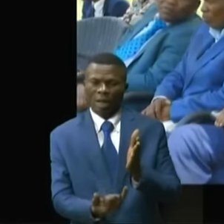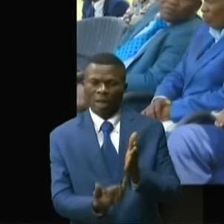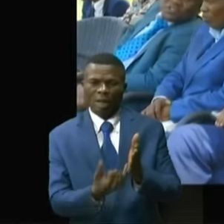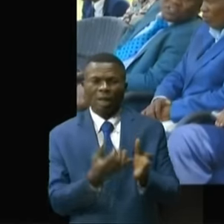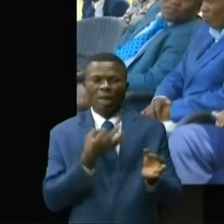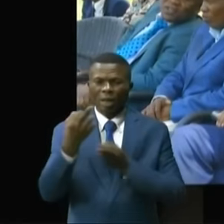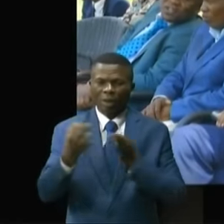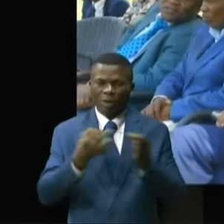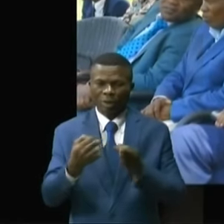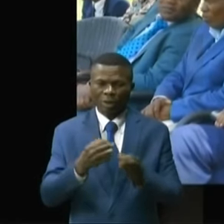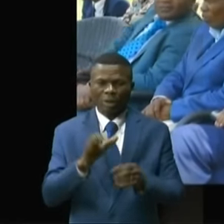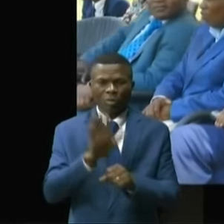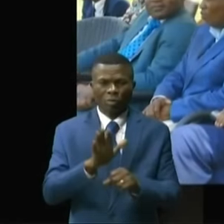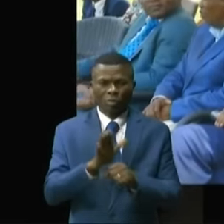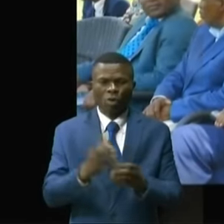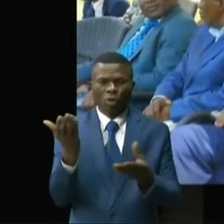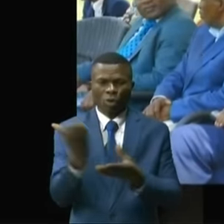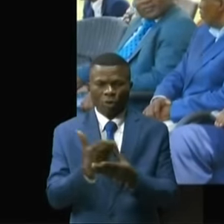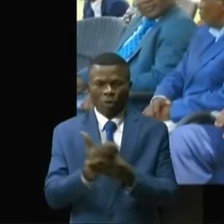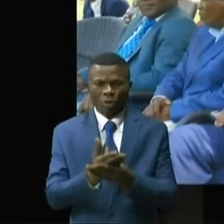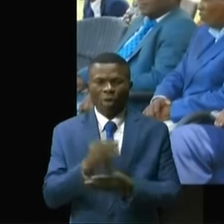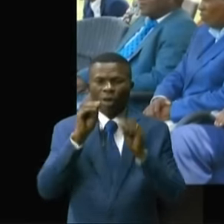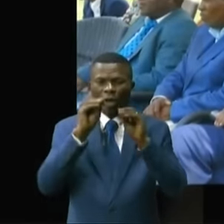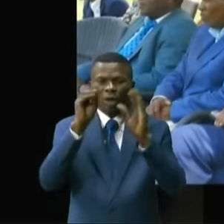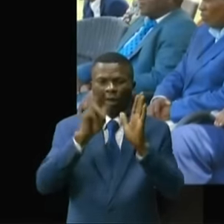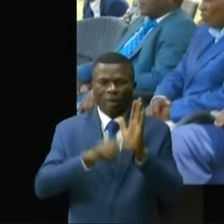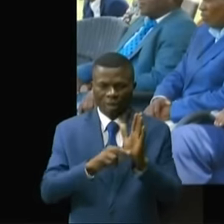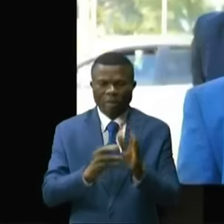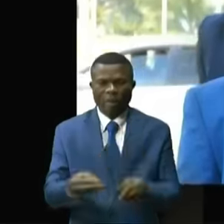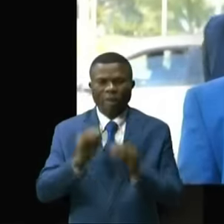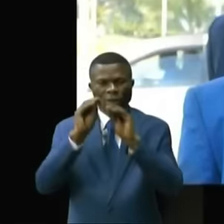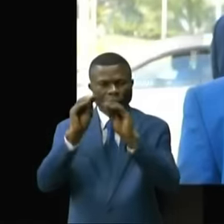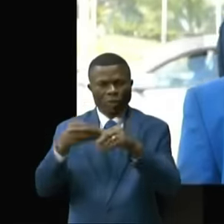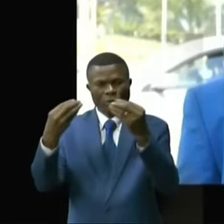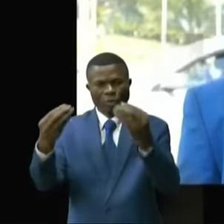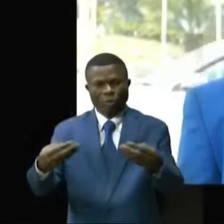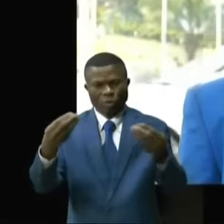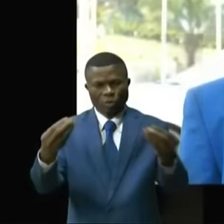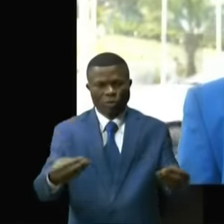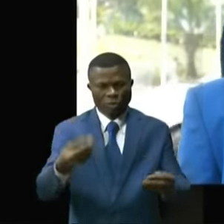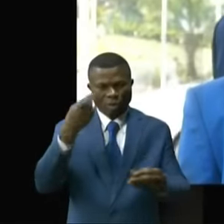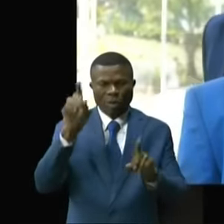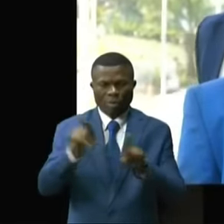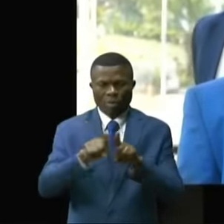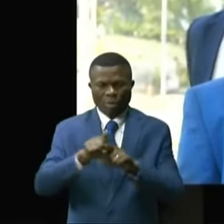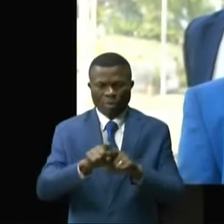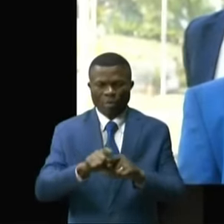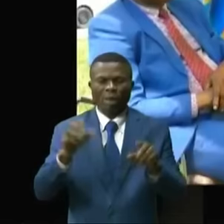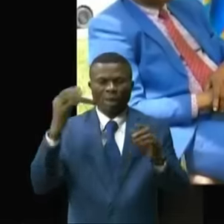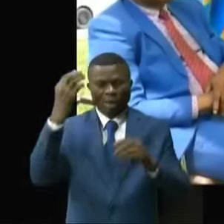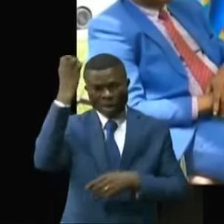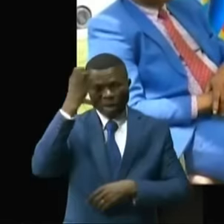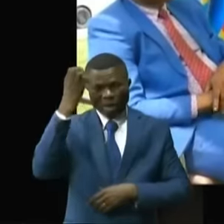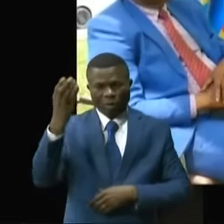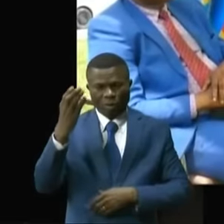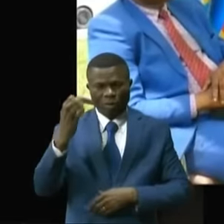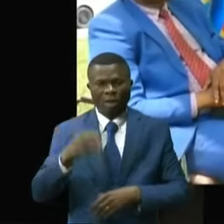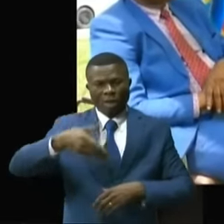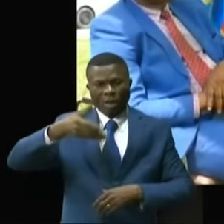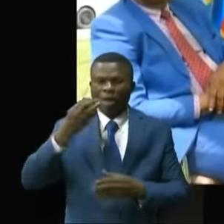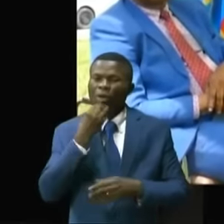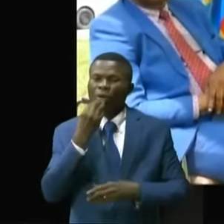expliqué les différents modules des enseignements qui seront dispensés conformément aux normes international par quelques